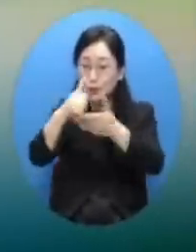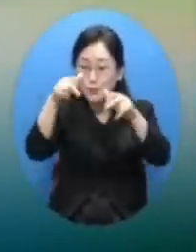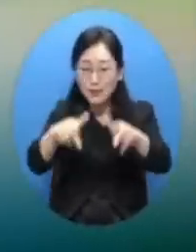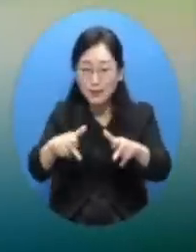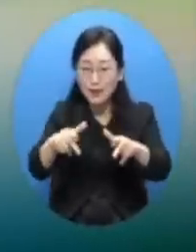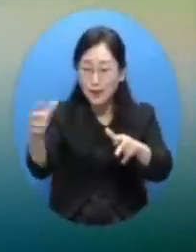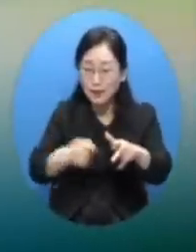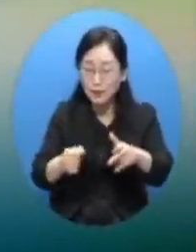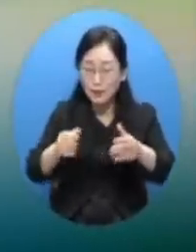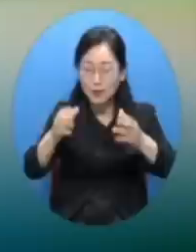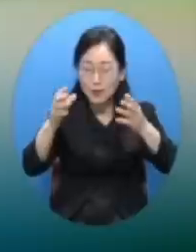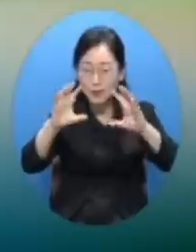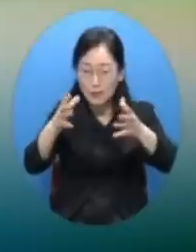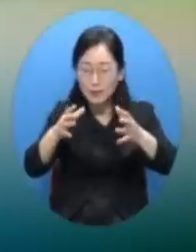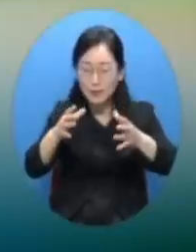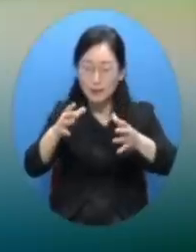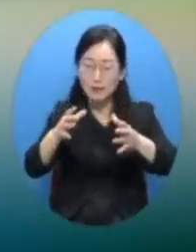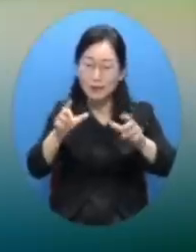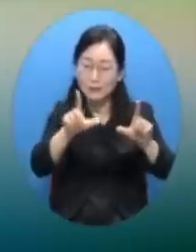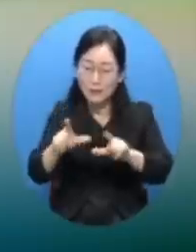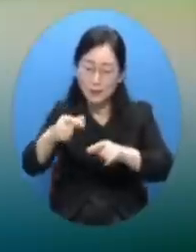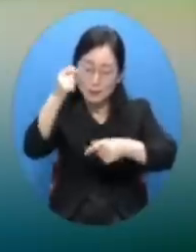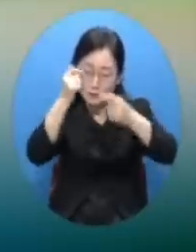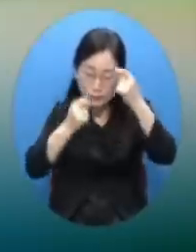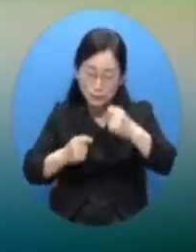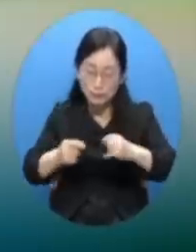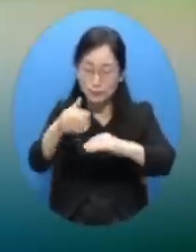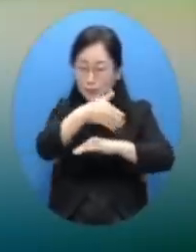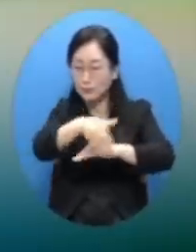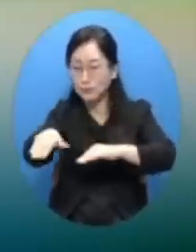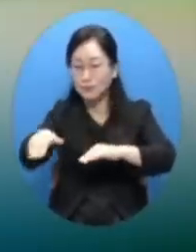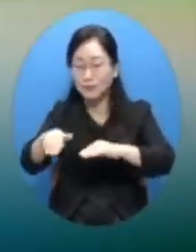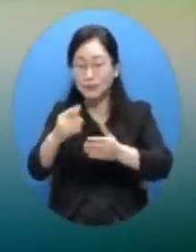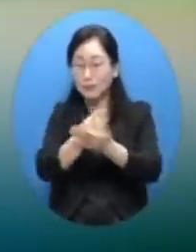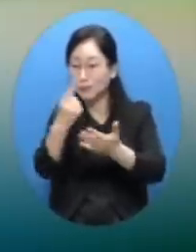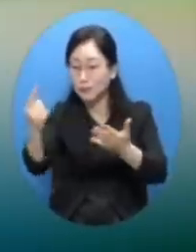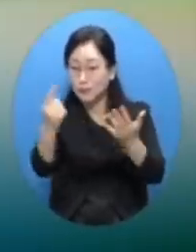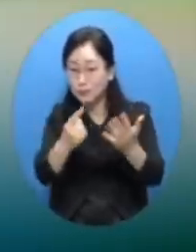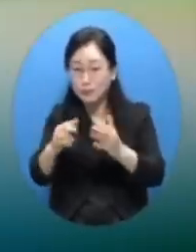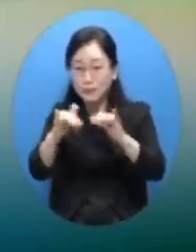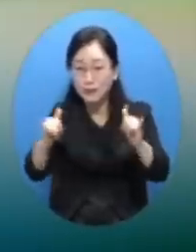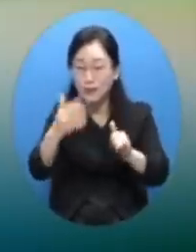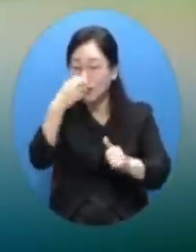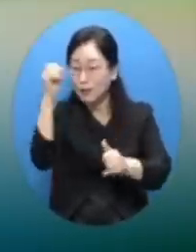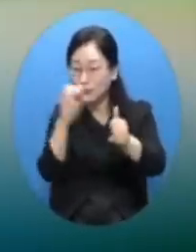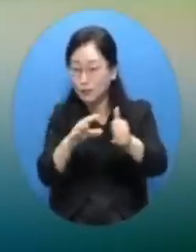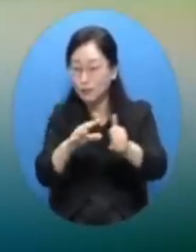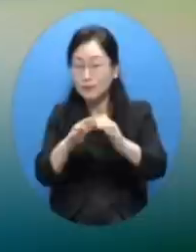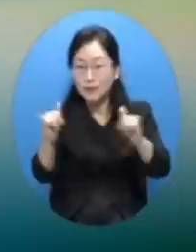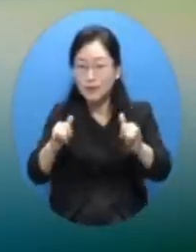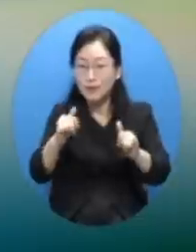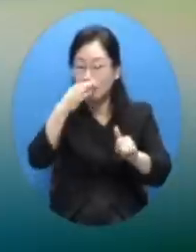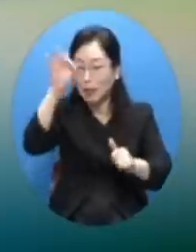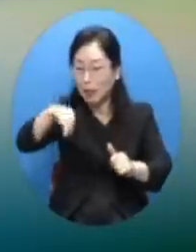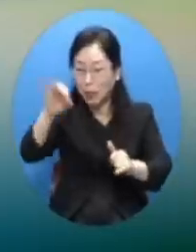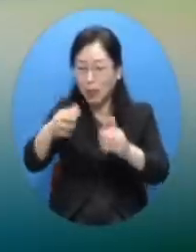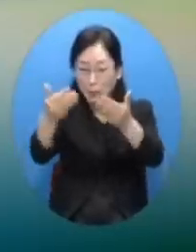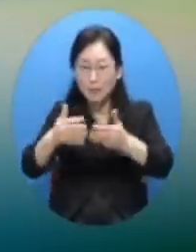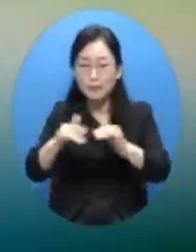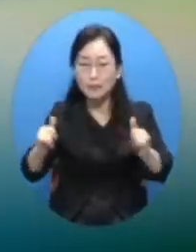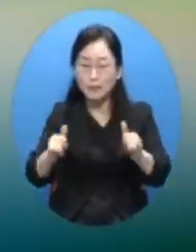땅에서 눈물 흘리는 자들, 소외당하는 자들, 무시당하는 자들, 멸시하고 천대받는 자들을 품어